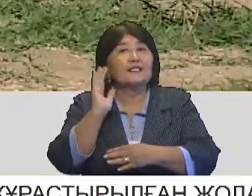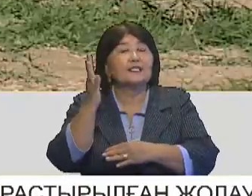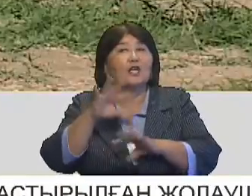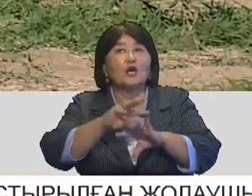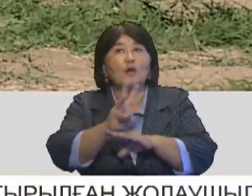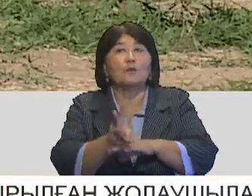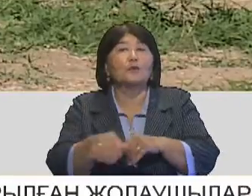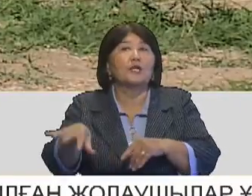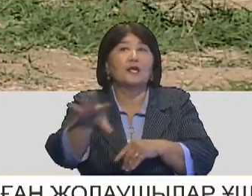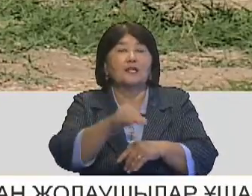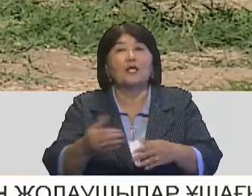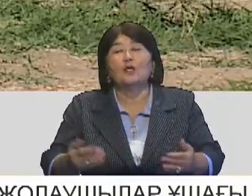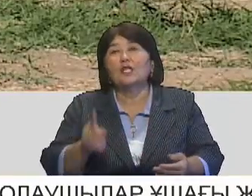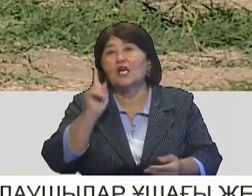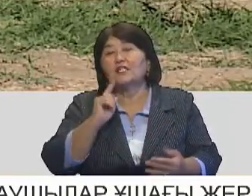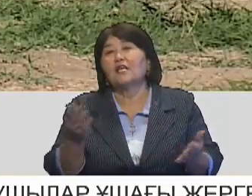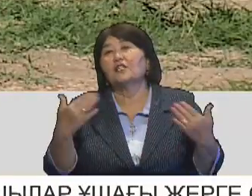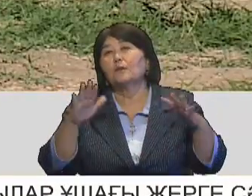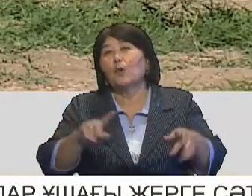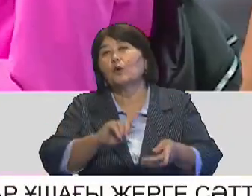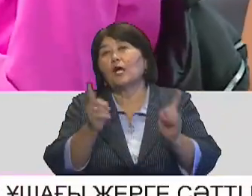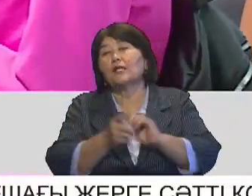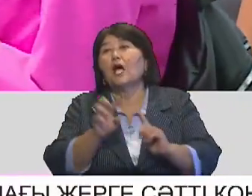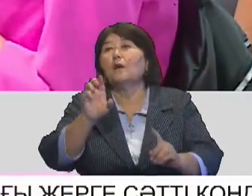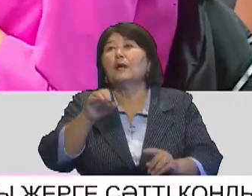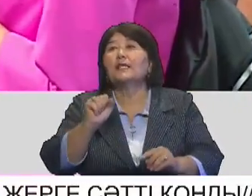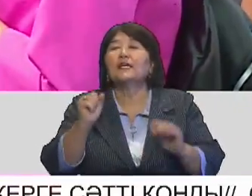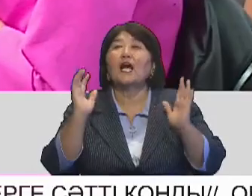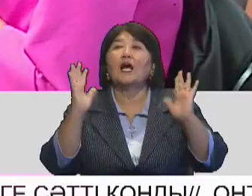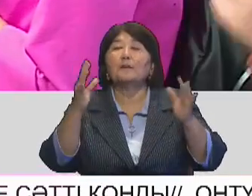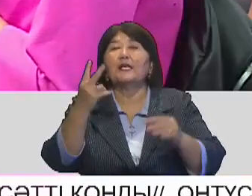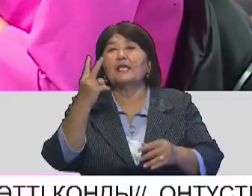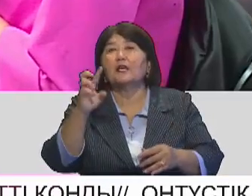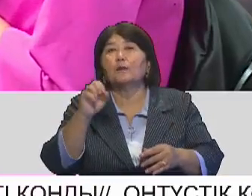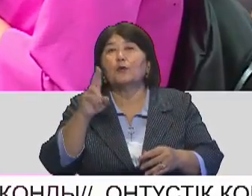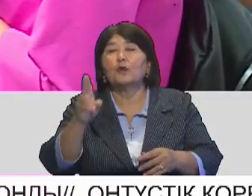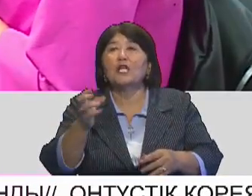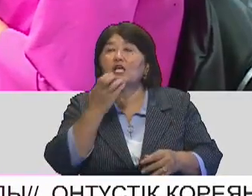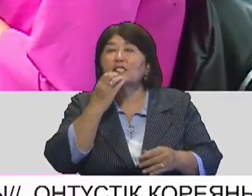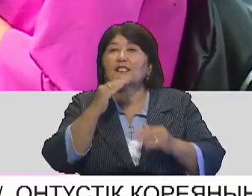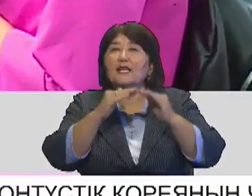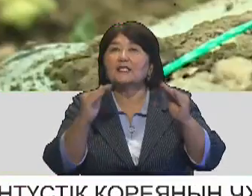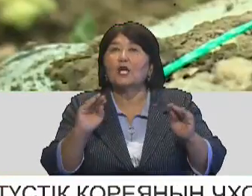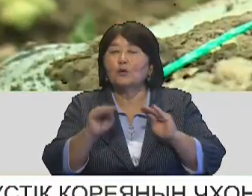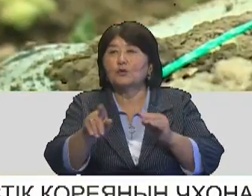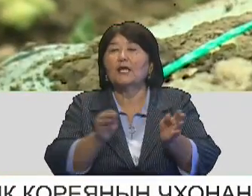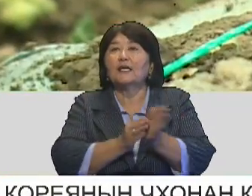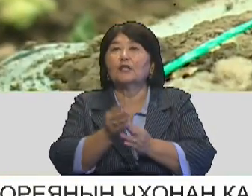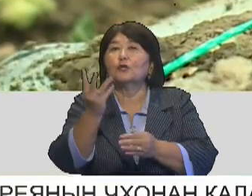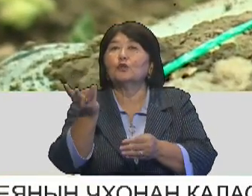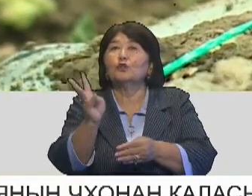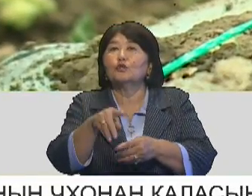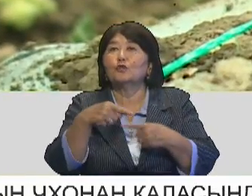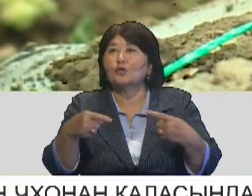бөлінген аумақ тұрғындардың жайлы демалыс орнына айналмақ. Ботаникалық бақта 2 блоктан тұратын жылжай орналасқан. Қазір мұнда қиярдың 3 түрі